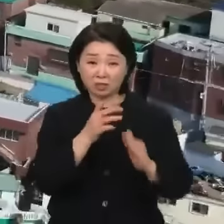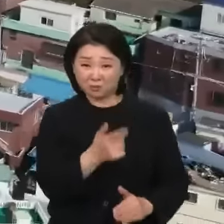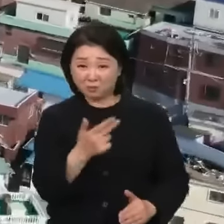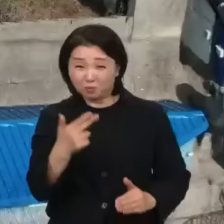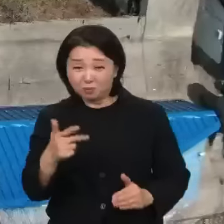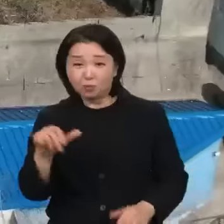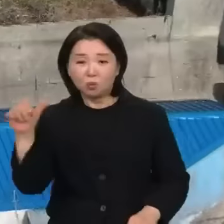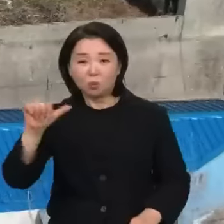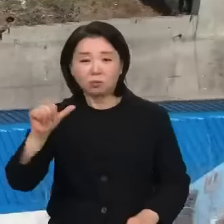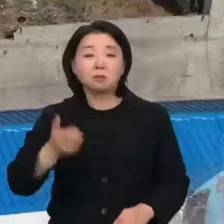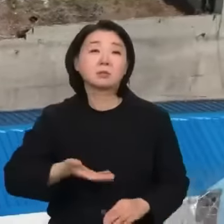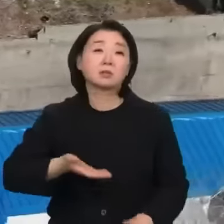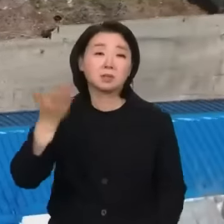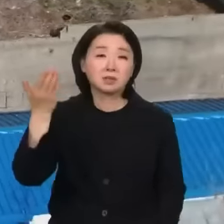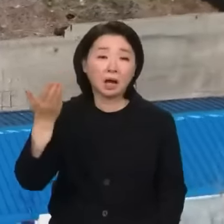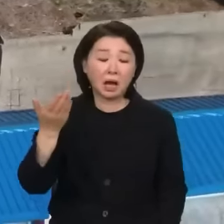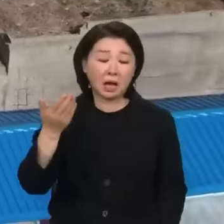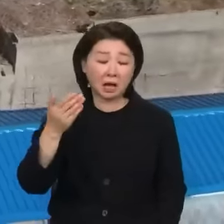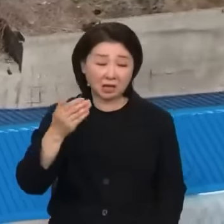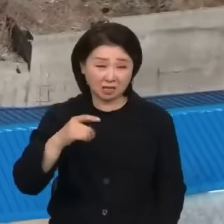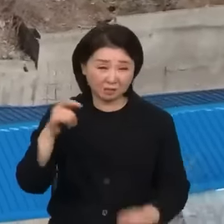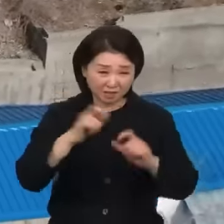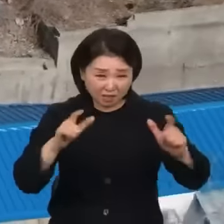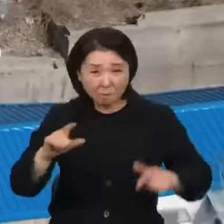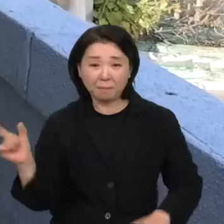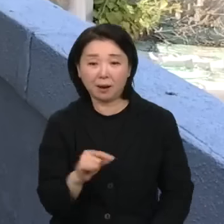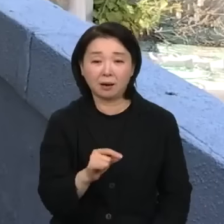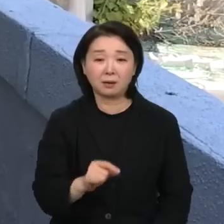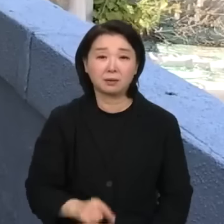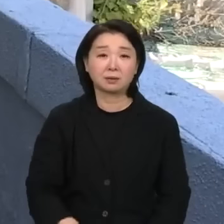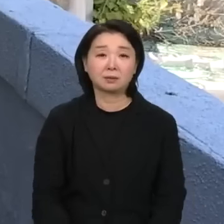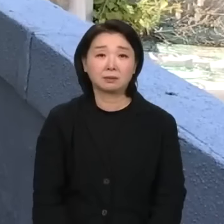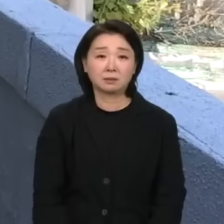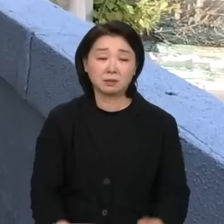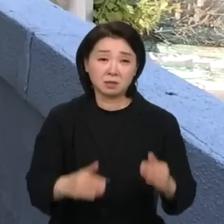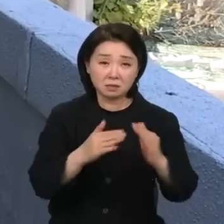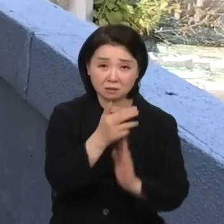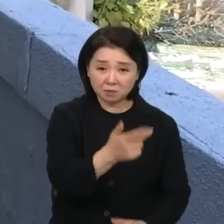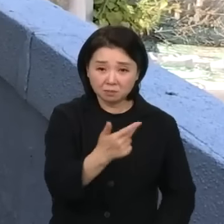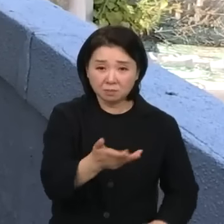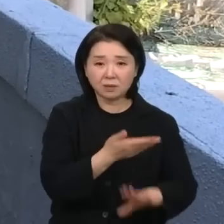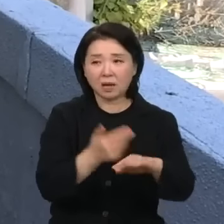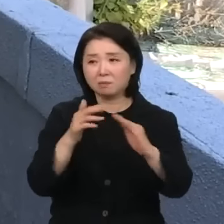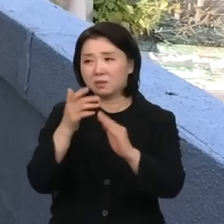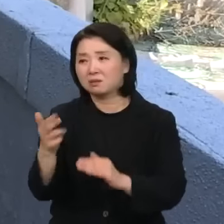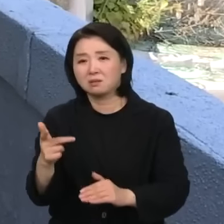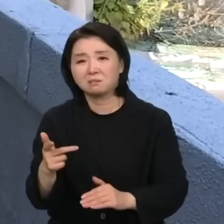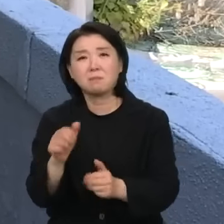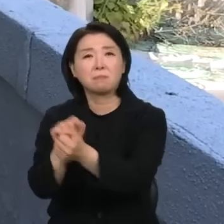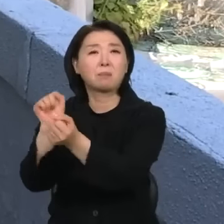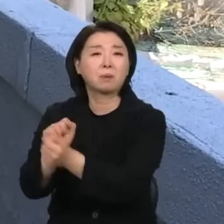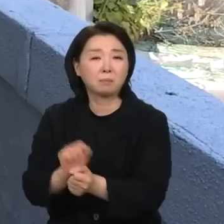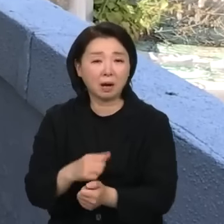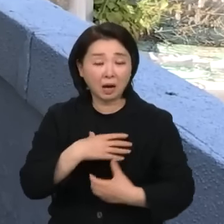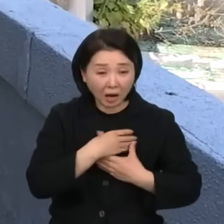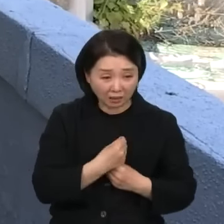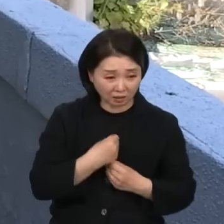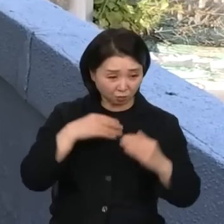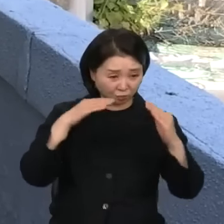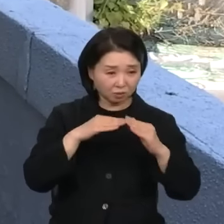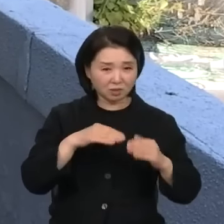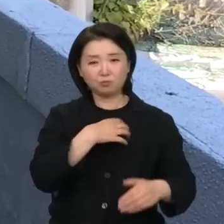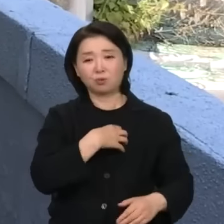5천여 채를 넘어가고 증가 속도는 빨라지고 있습니다. 이렇게 빈집은 또 다른 빈집들을 낳고 안전해야 할 우리